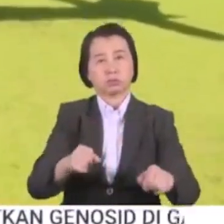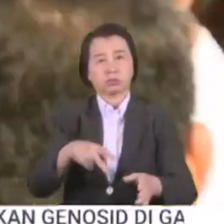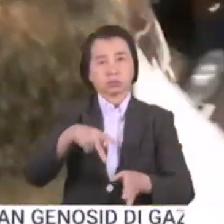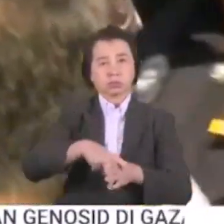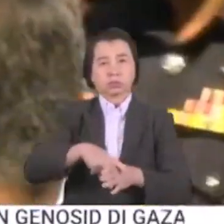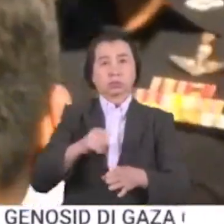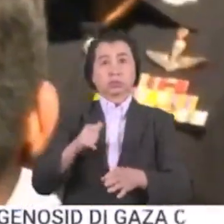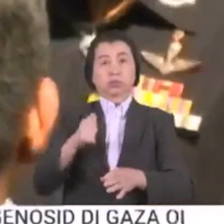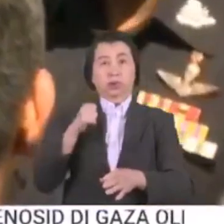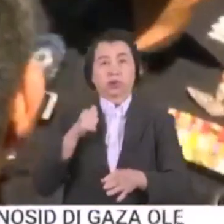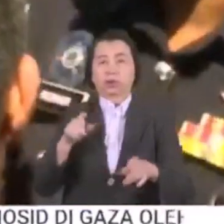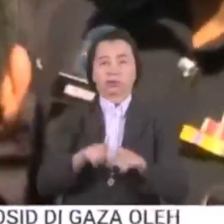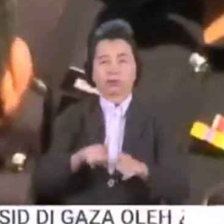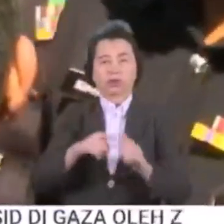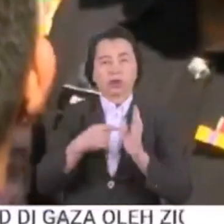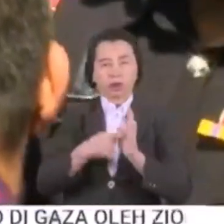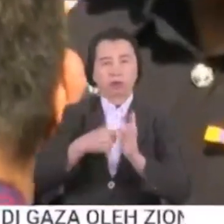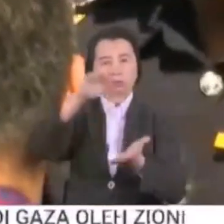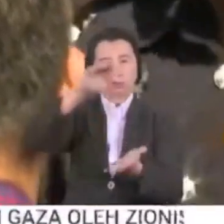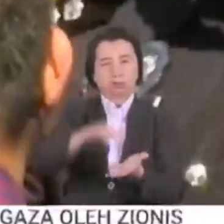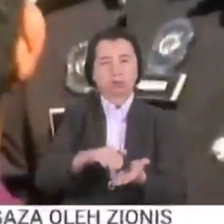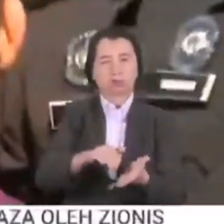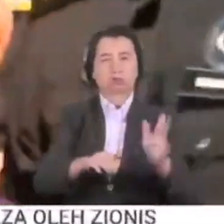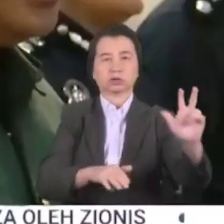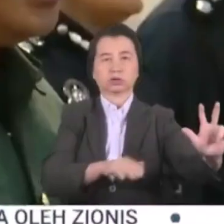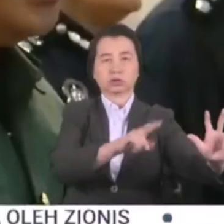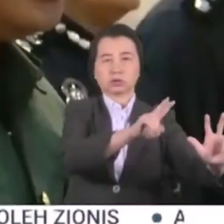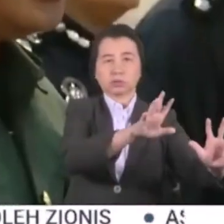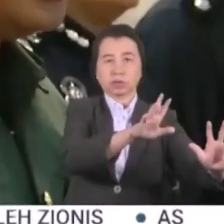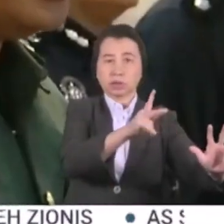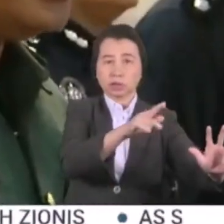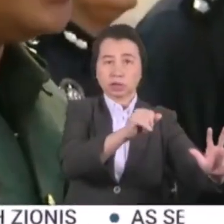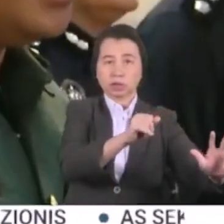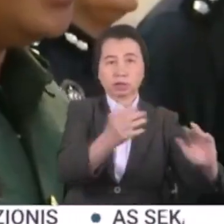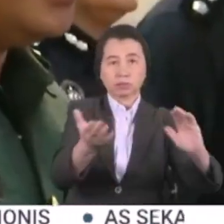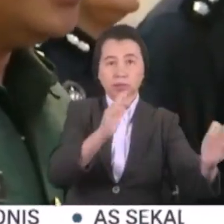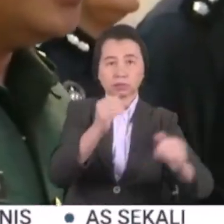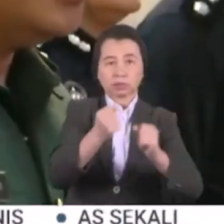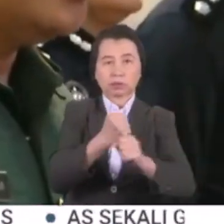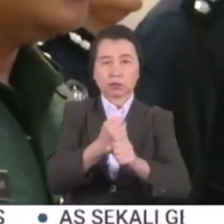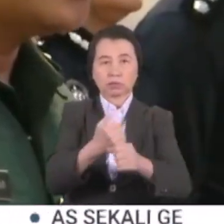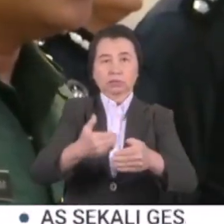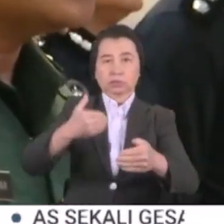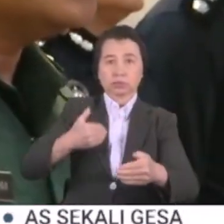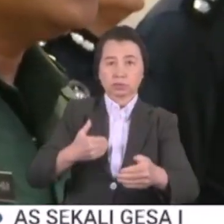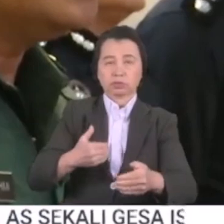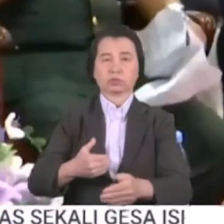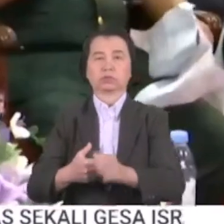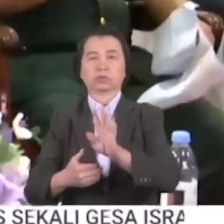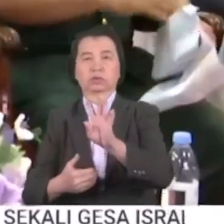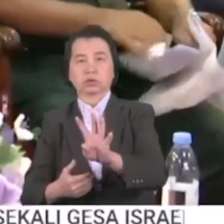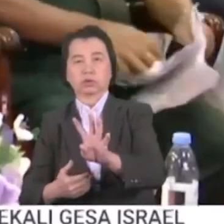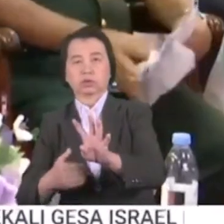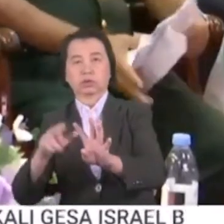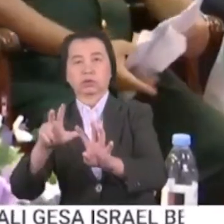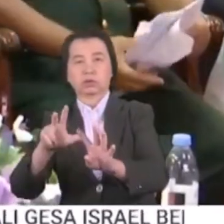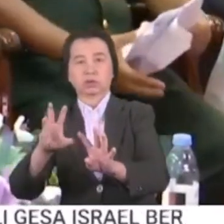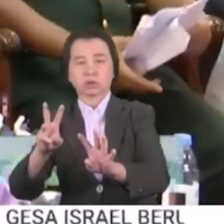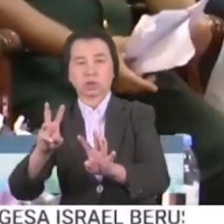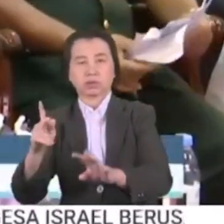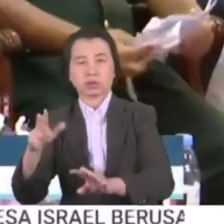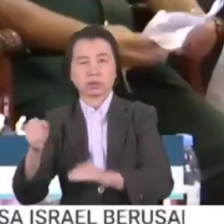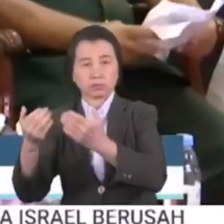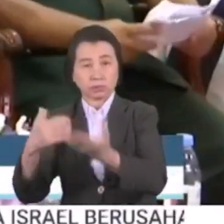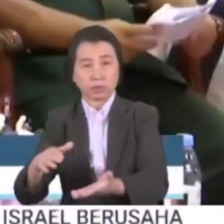pembonceng motosikal juga catat penurunan sebanyak 324 kes berbanding tahun sebelumnya, 436